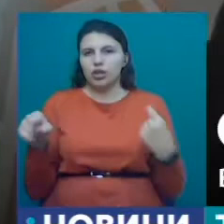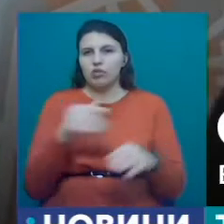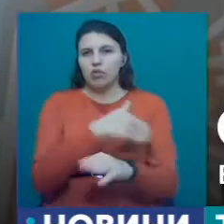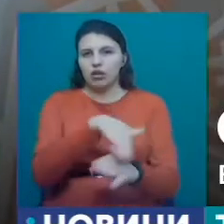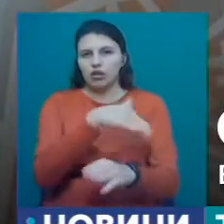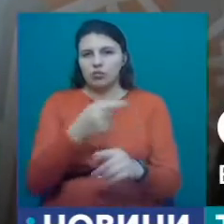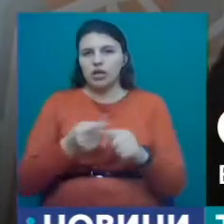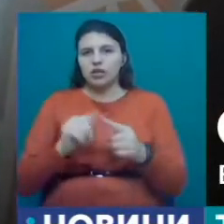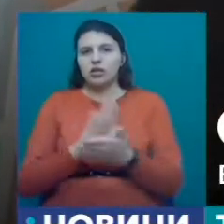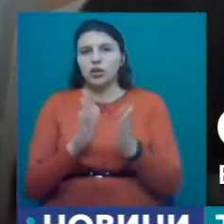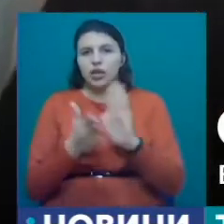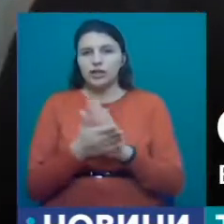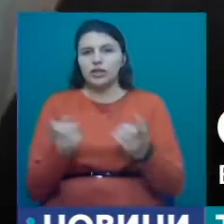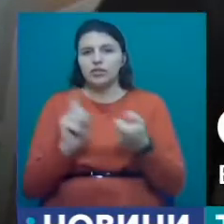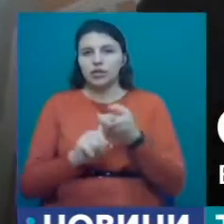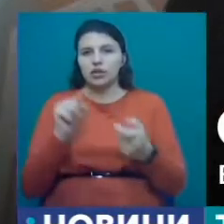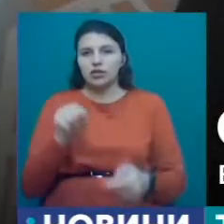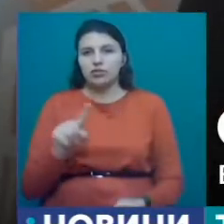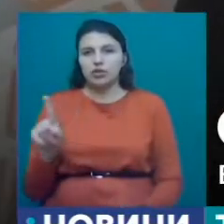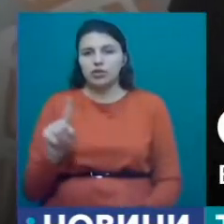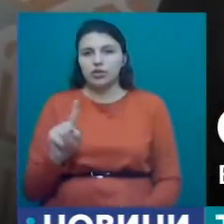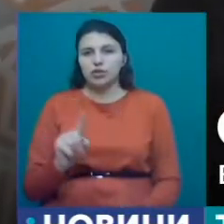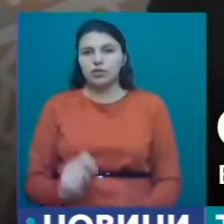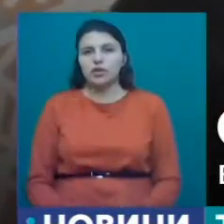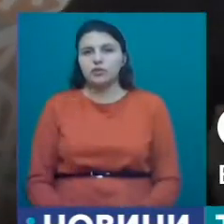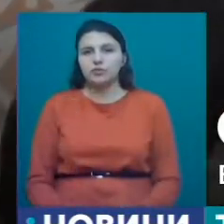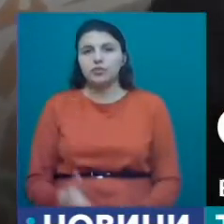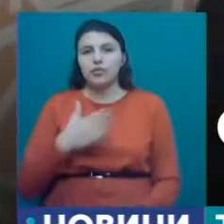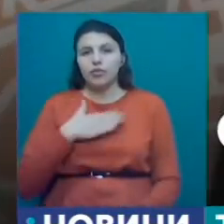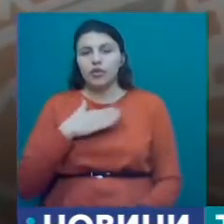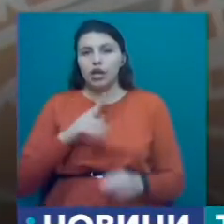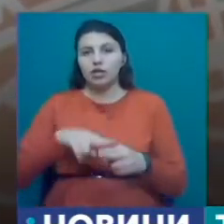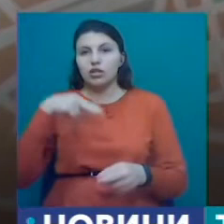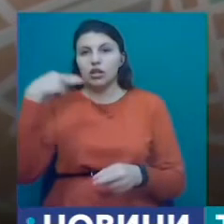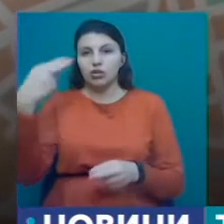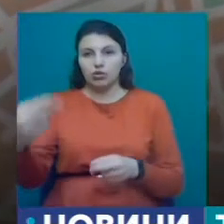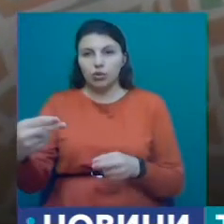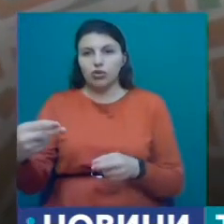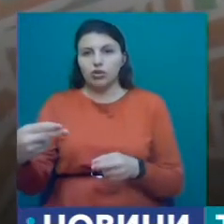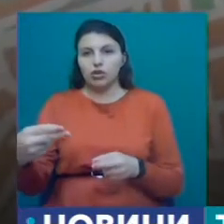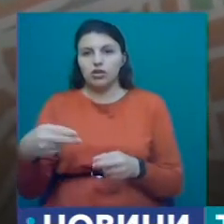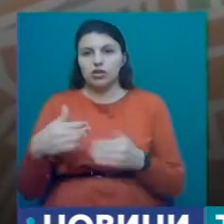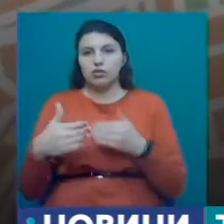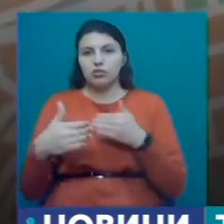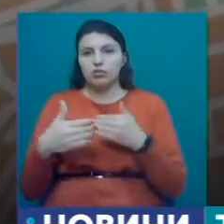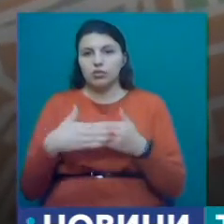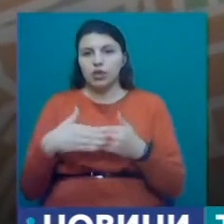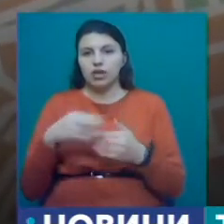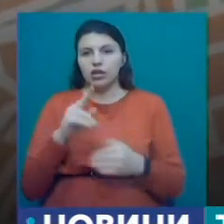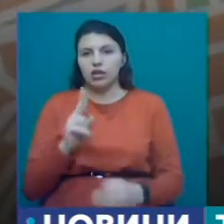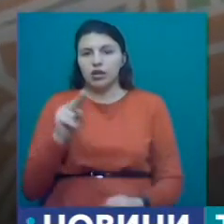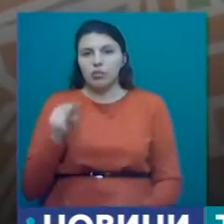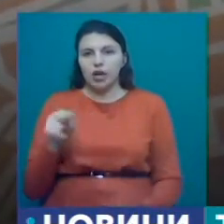Ситуація пов'язана з тим, що наша заборгованість перед КП «Вода Донбасу»